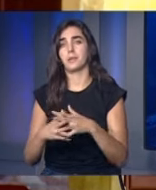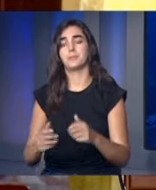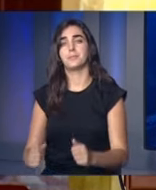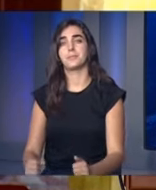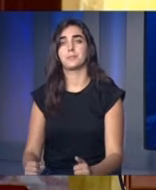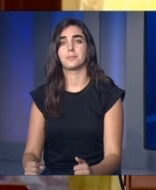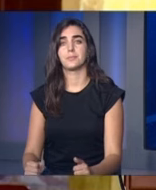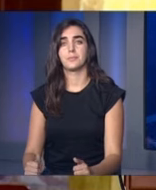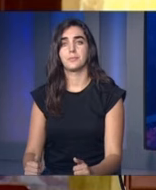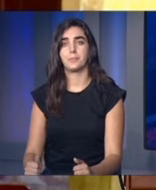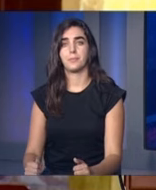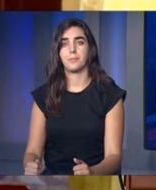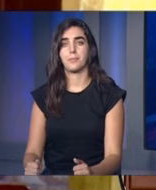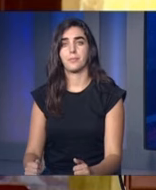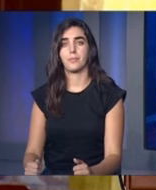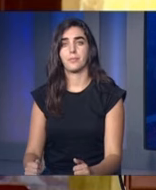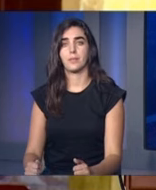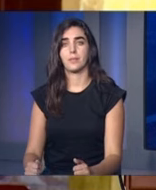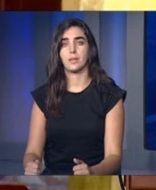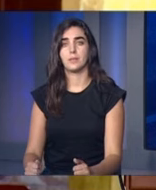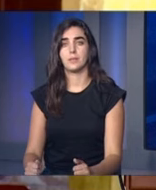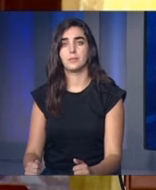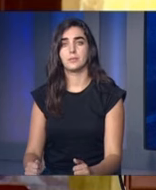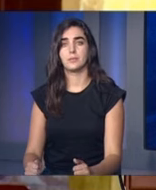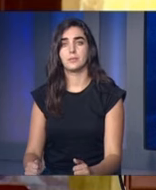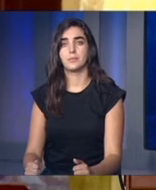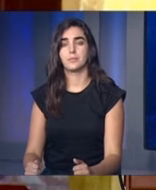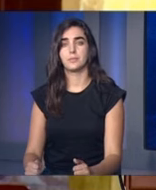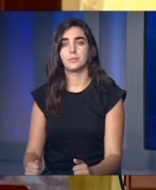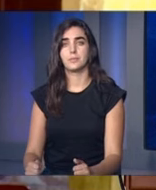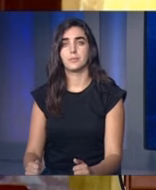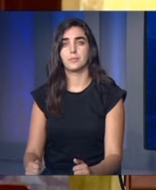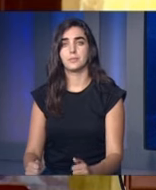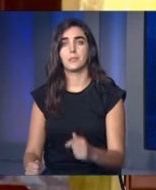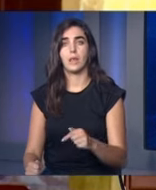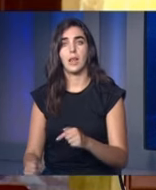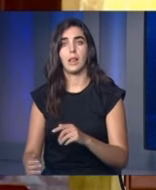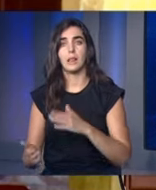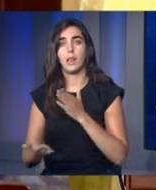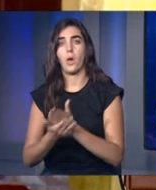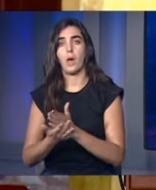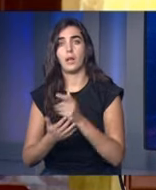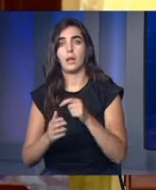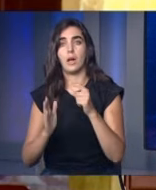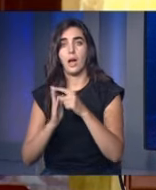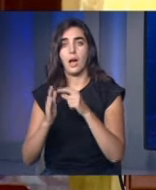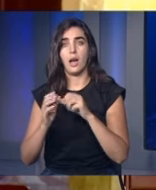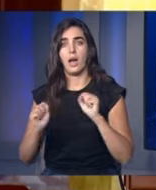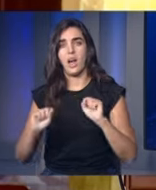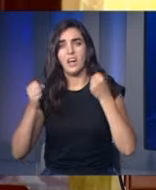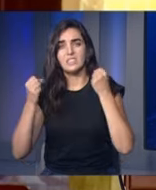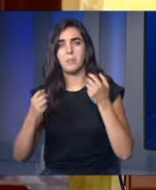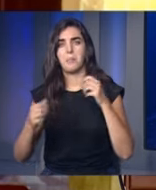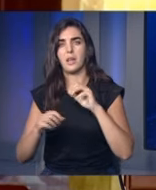الكبير بحق الشعب اللبناني الذي ائتمنهم على السلطة